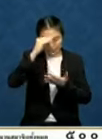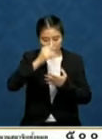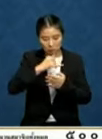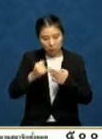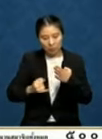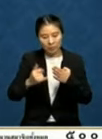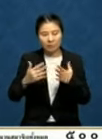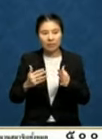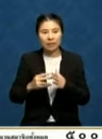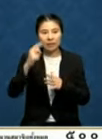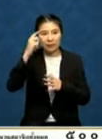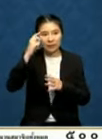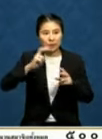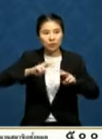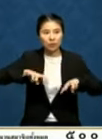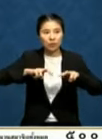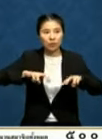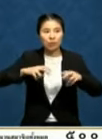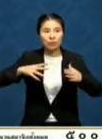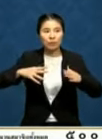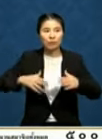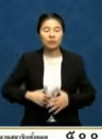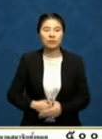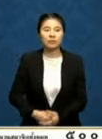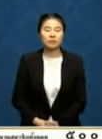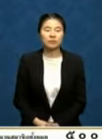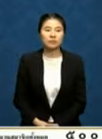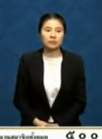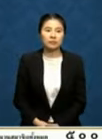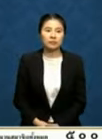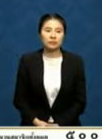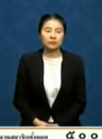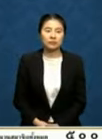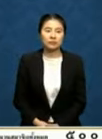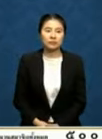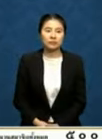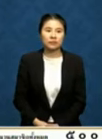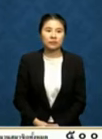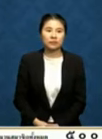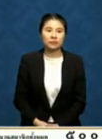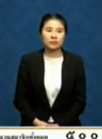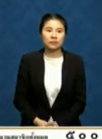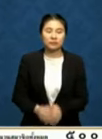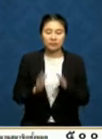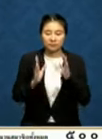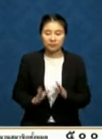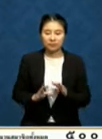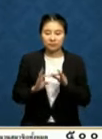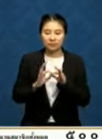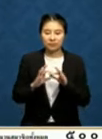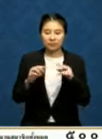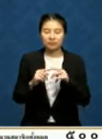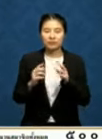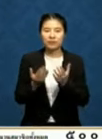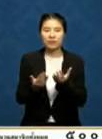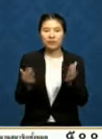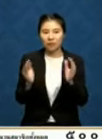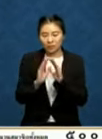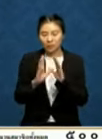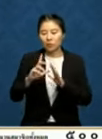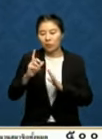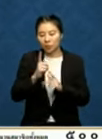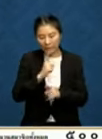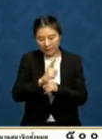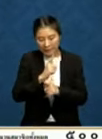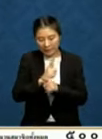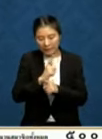ไม่มีความคิดวิเคราะห์ที่เหมาะสมค่ะท่านซึ่งผู้คนที่เกี่ยวข้องประกอบไปด้วยนะคะคนในครอบครัวผู้ปกคร